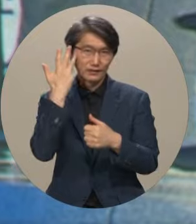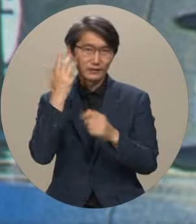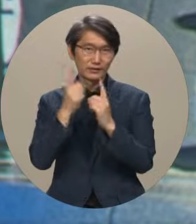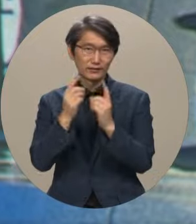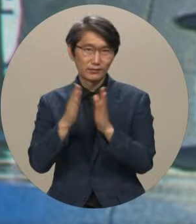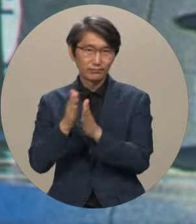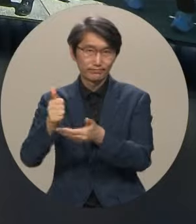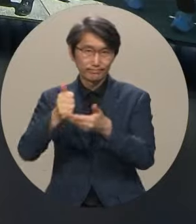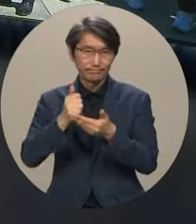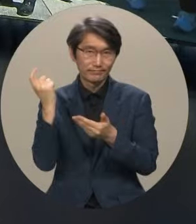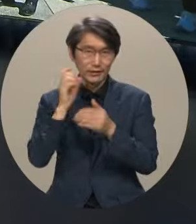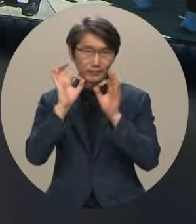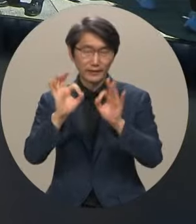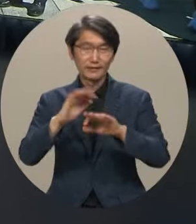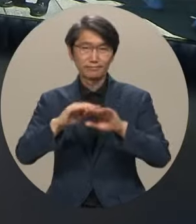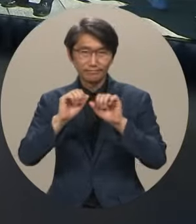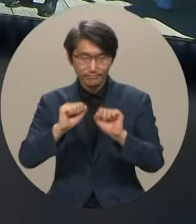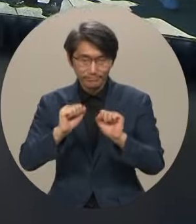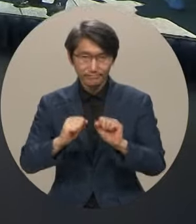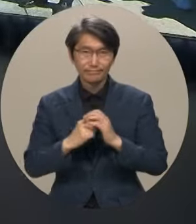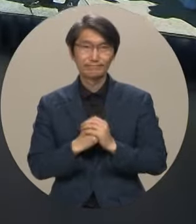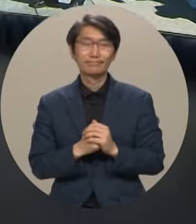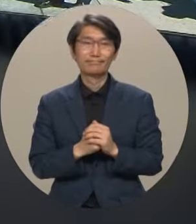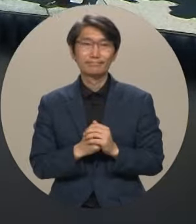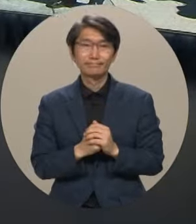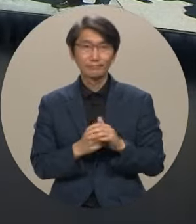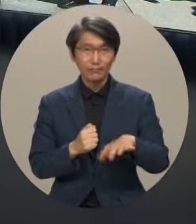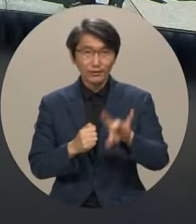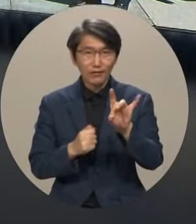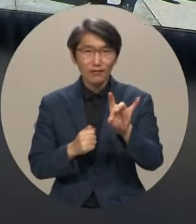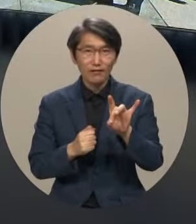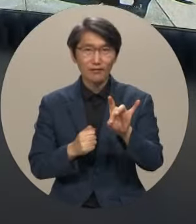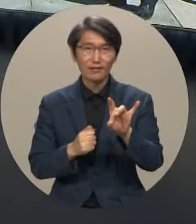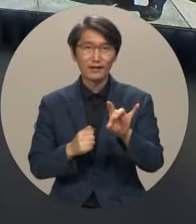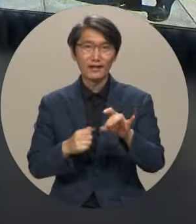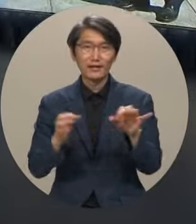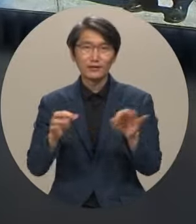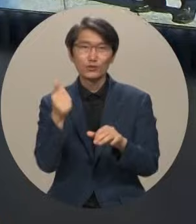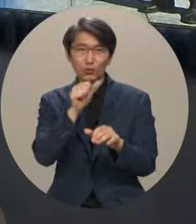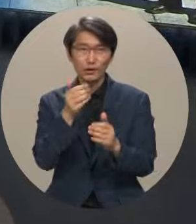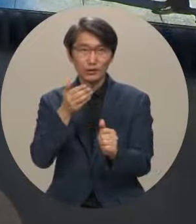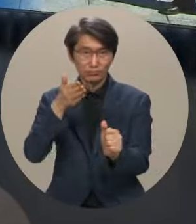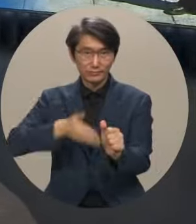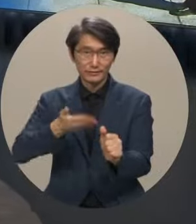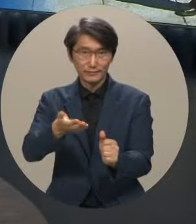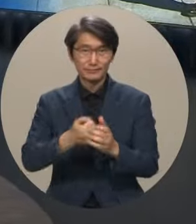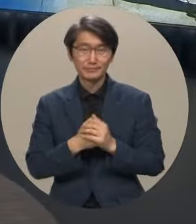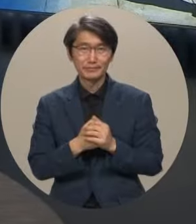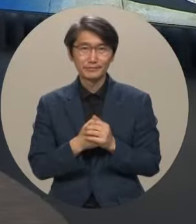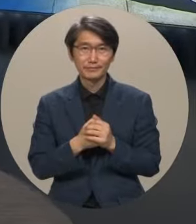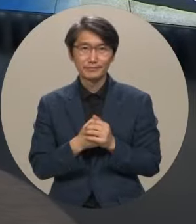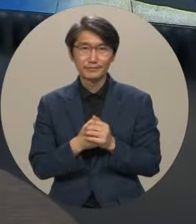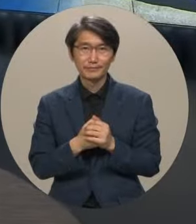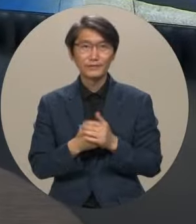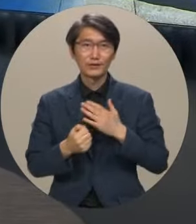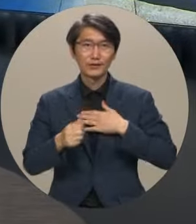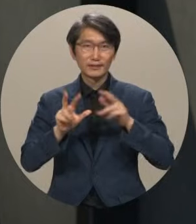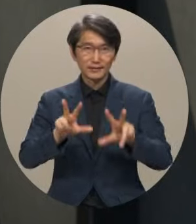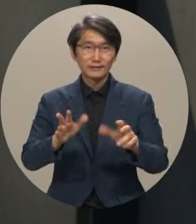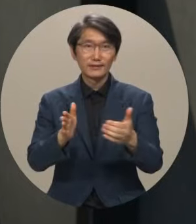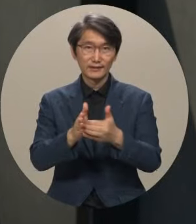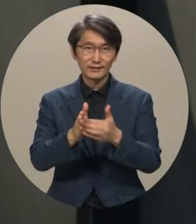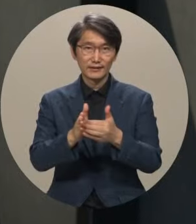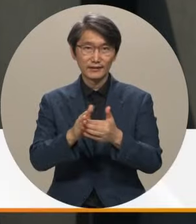들어보겠습니다. 후보님 어서 오세요. 예, 안녕하세요. 네, 먼저 유권자에게 간단한 소개부터 부탁드리겠습니다. 예, 저는